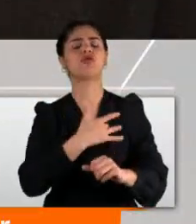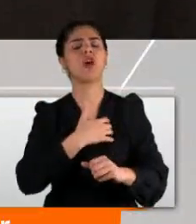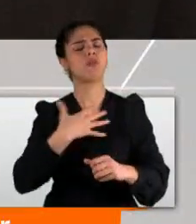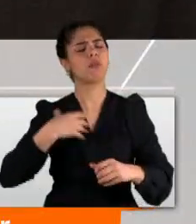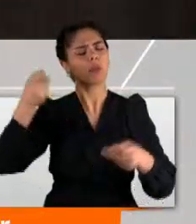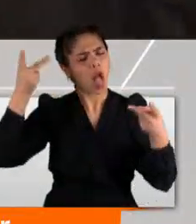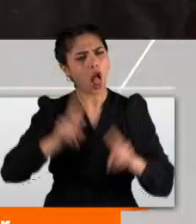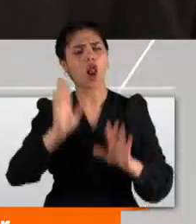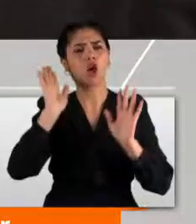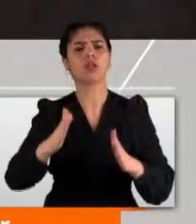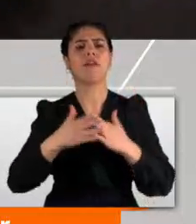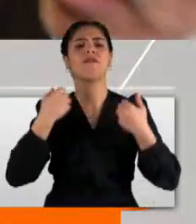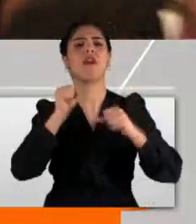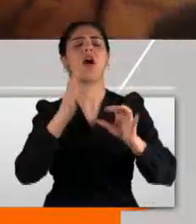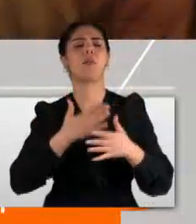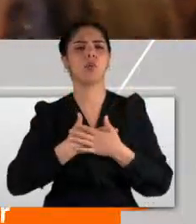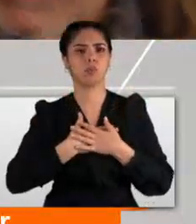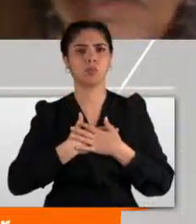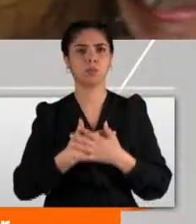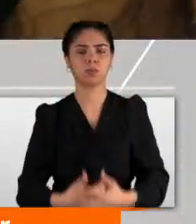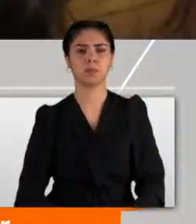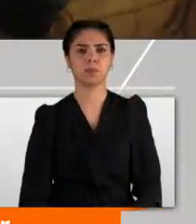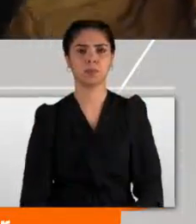evimi de vermiyorum.